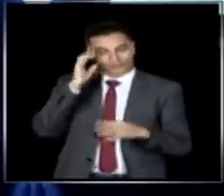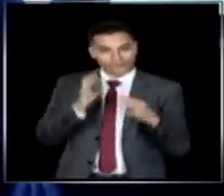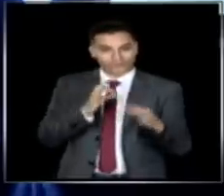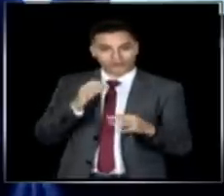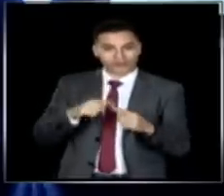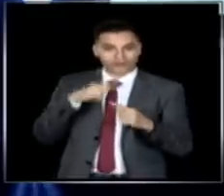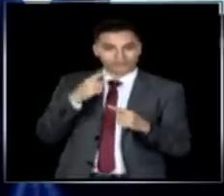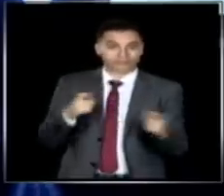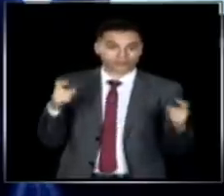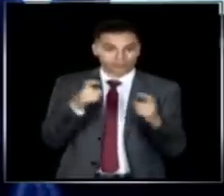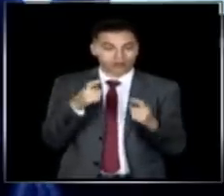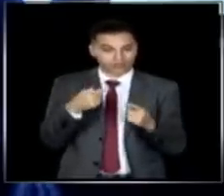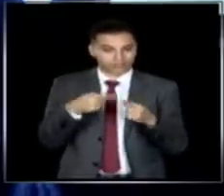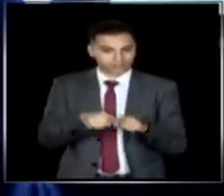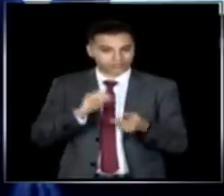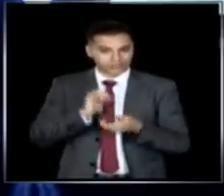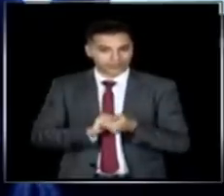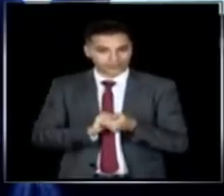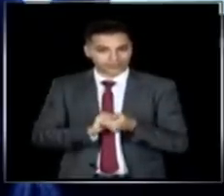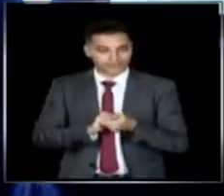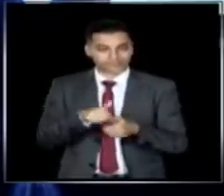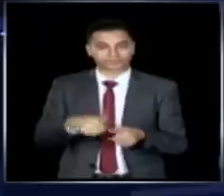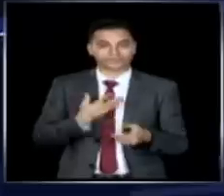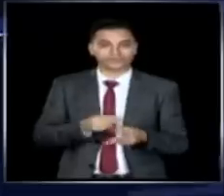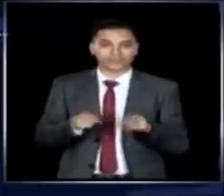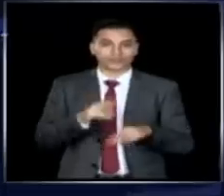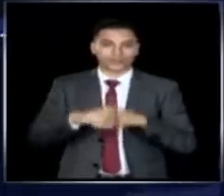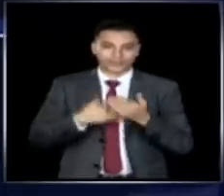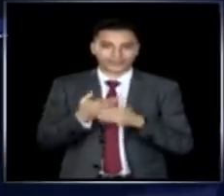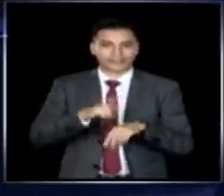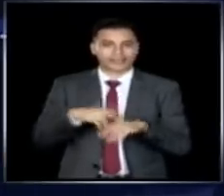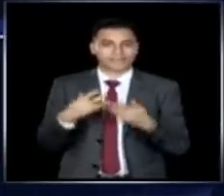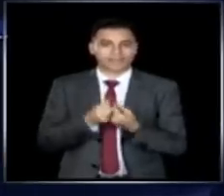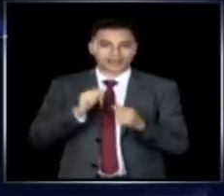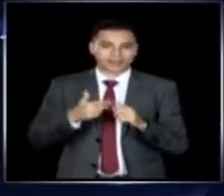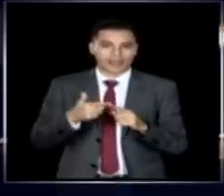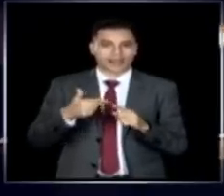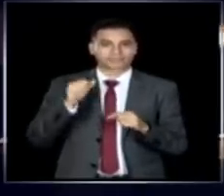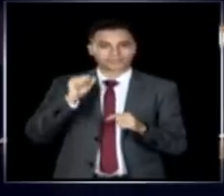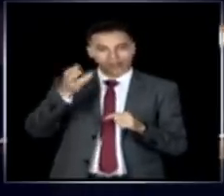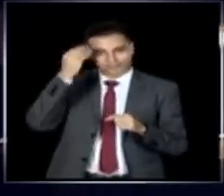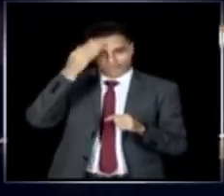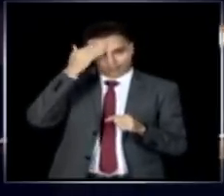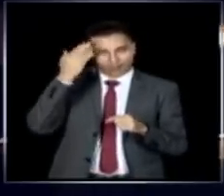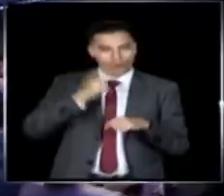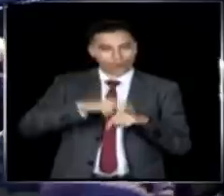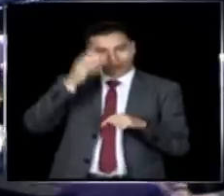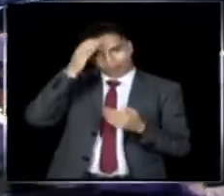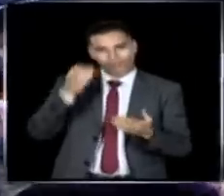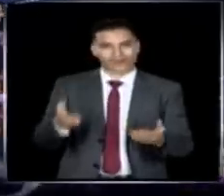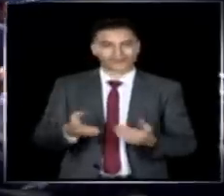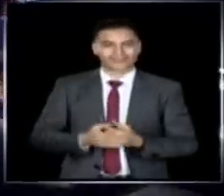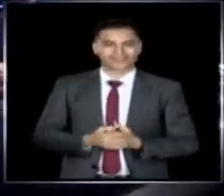في اجواء المباراه. اتفقنا؟ تمام. هنخرج فاصل وهنرجع مره تانية مع فقره المعرفه والعباقره.